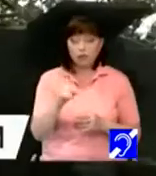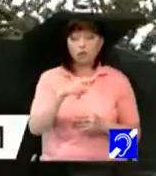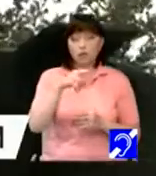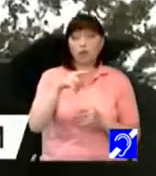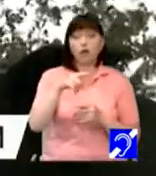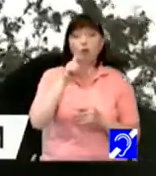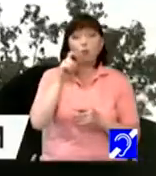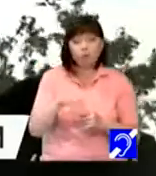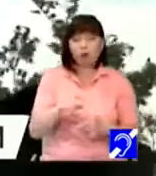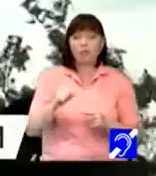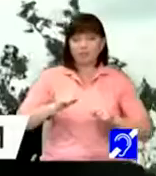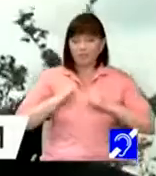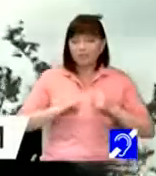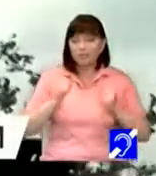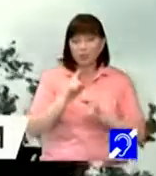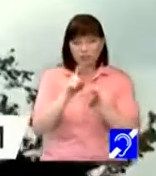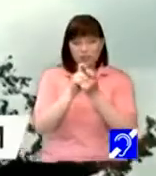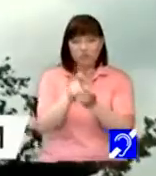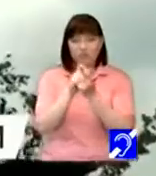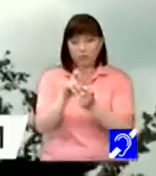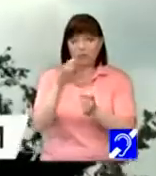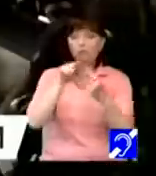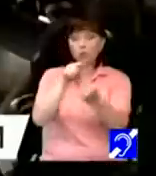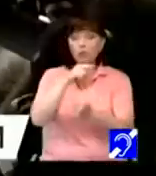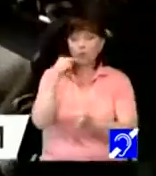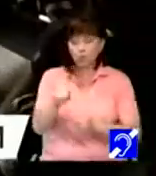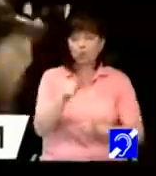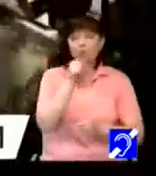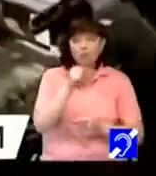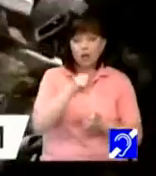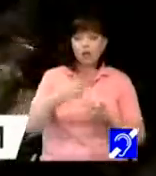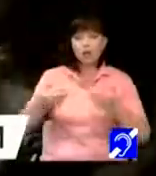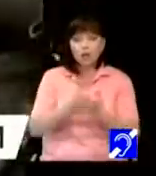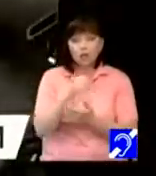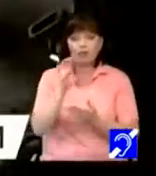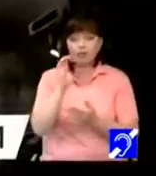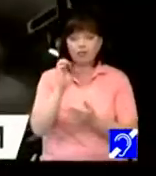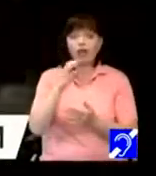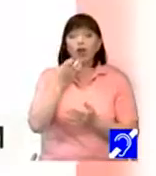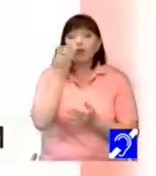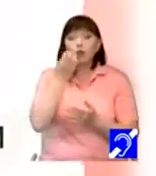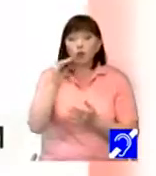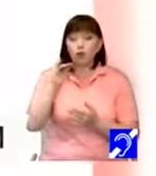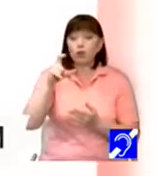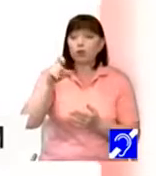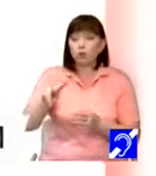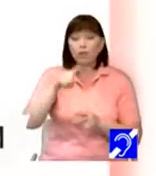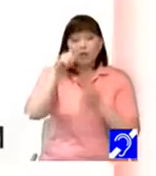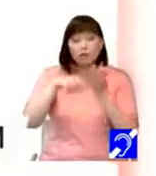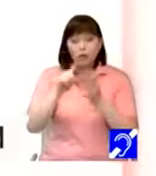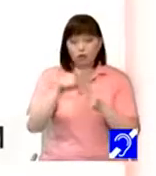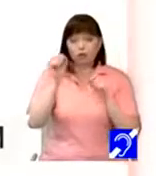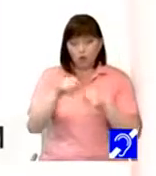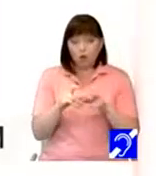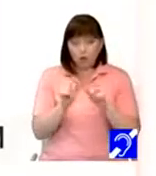rezistă împiedicându-i pe ruși să-și consolideze dominația în Donbas, aceștia încearcă o nouă strategie la sud de Izium, în speranța că vor putea